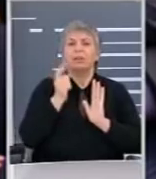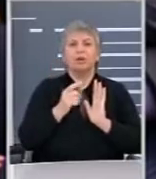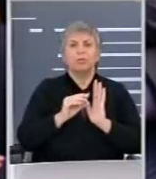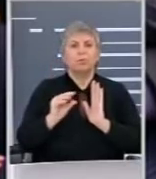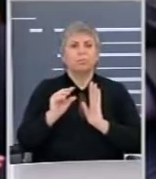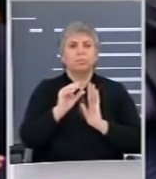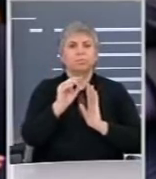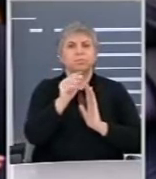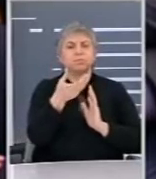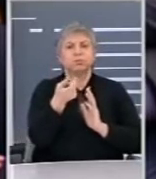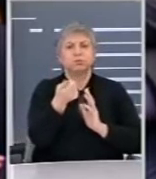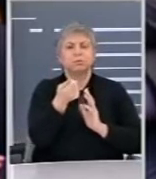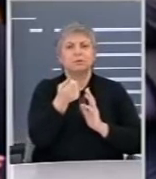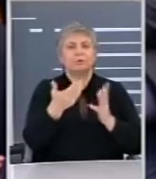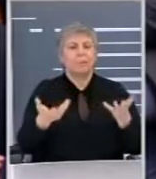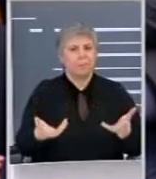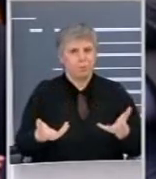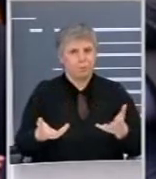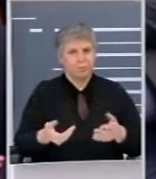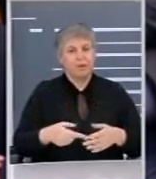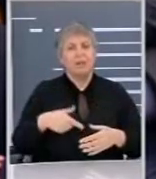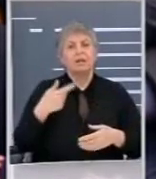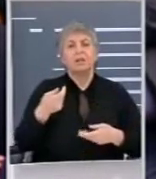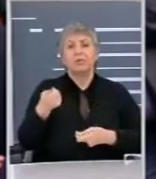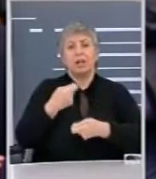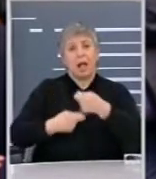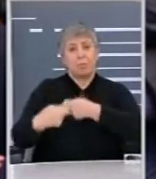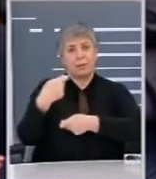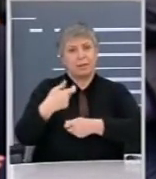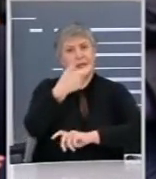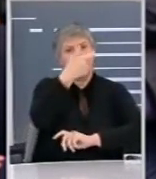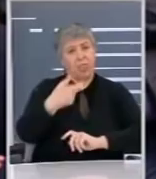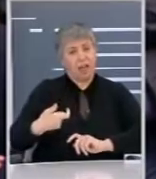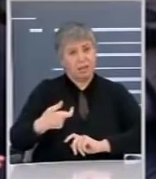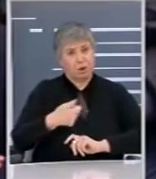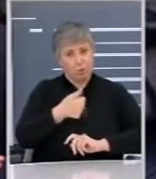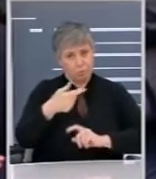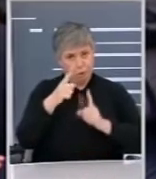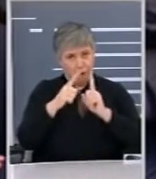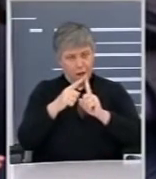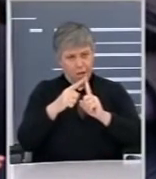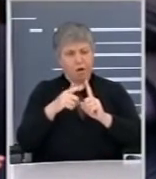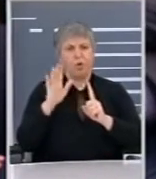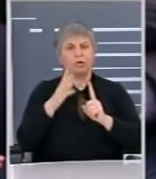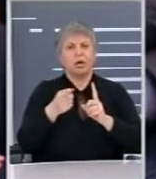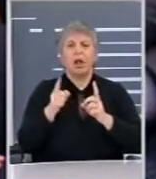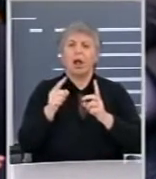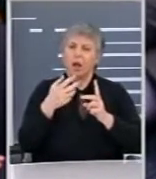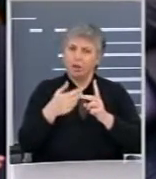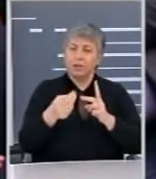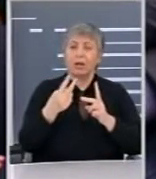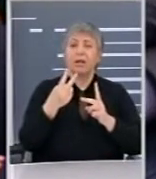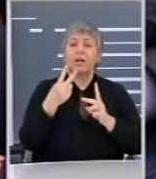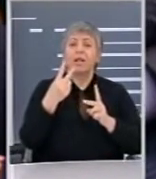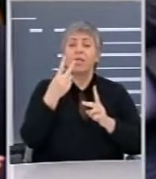φαίνεται η συγκεκριμένη επιχείρηση δεν είχε μόνο αυτό το δάνειο, αλλά έχει και άλλο δάνειο, ύψους